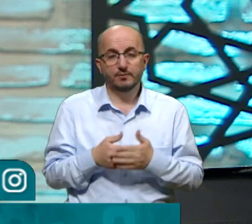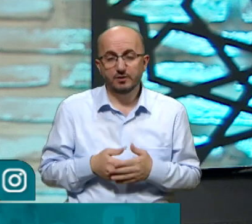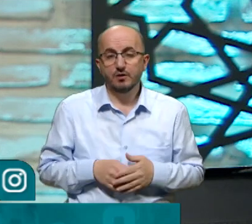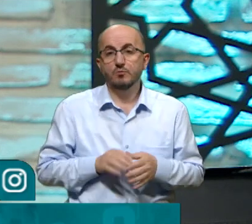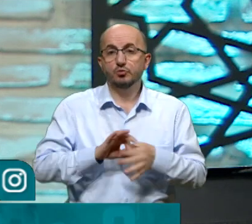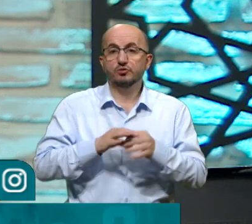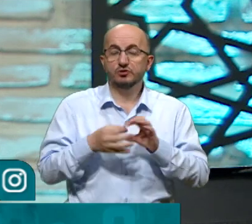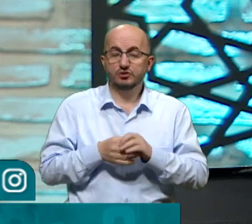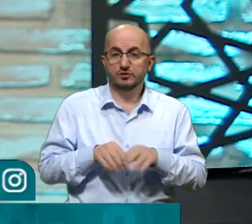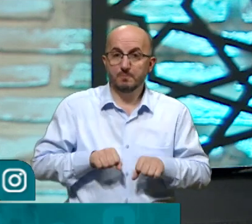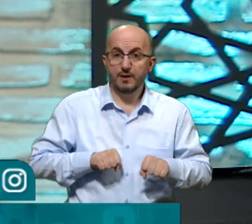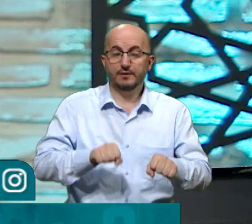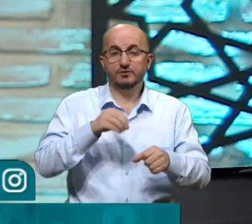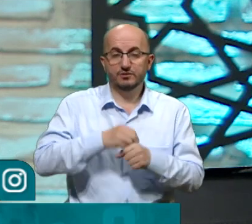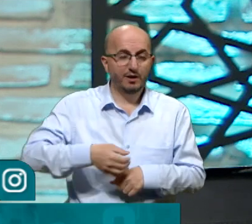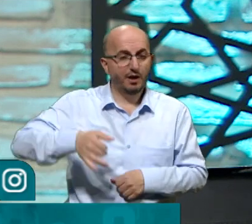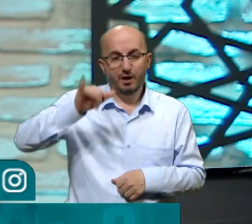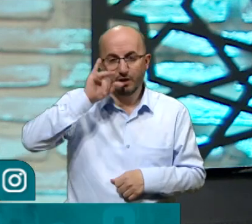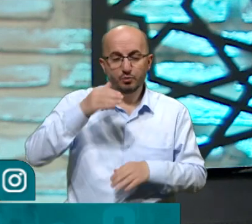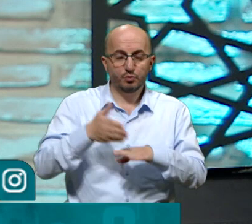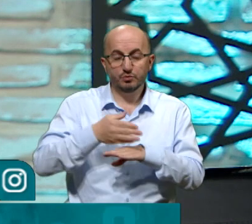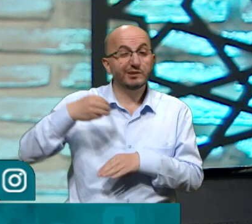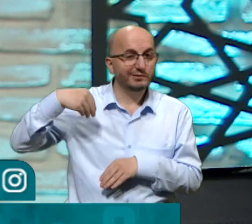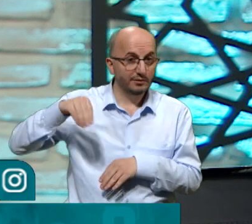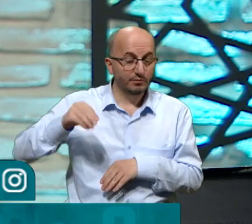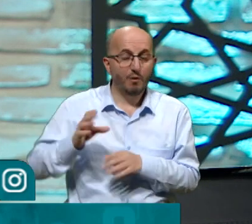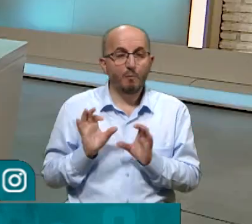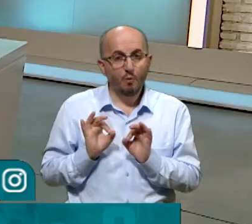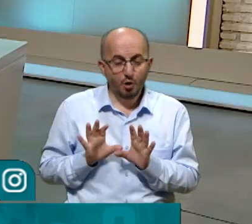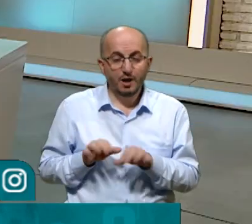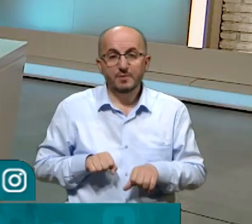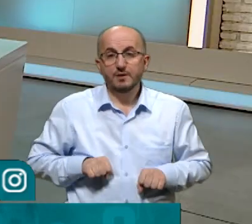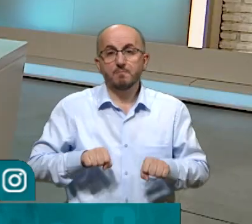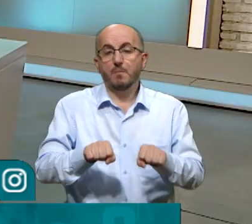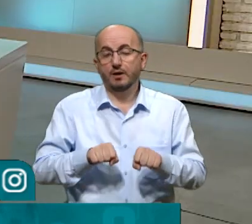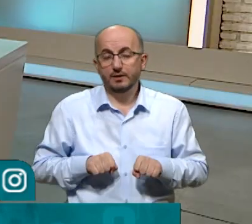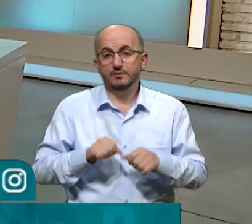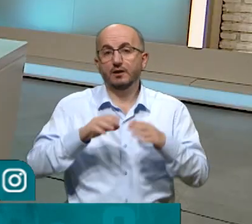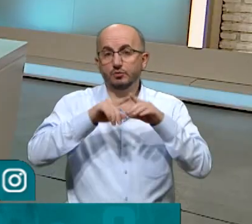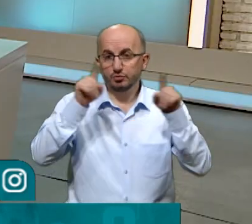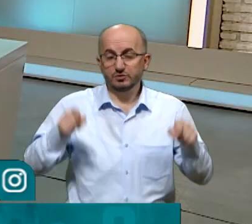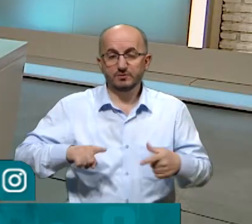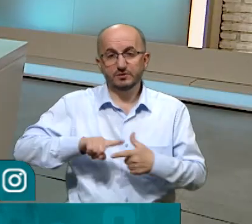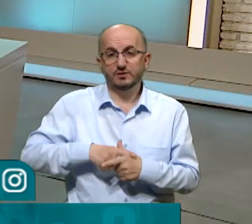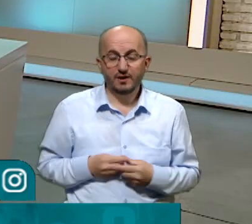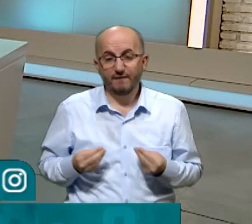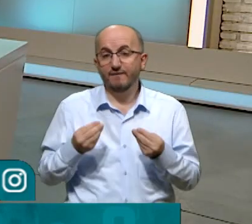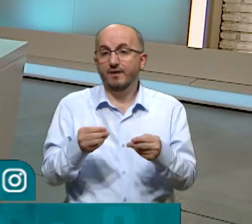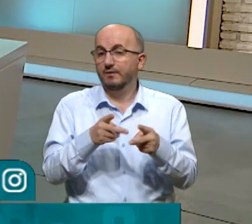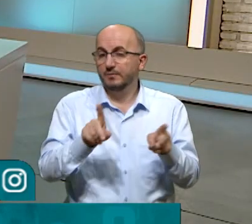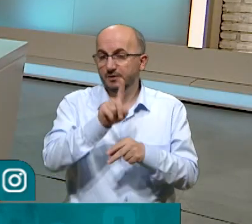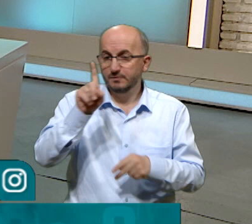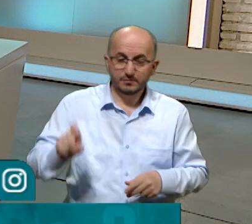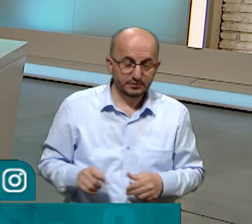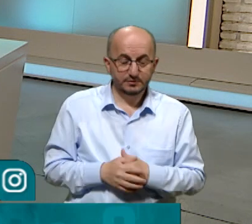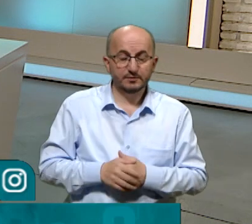kadarıyla bu zincir markette içerisinde alkol ürünleri de satılıyor biz böyle bir markete dükkanımızı kiraya verebilir miyiz şimdi